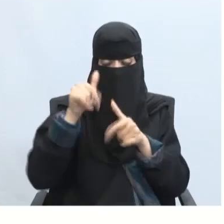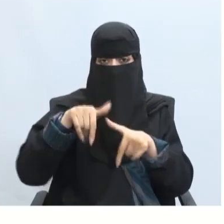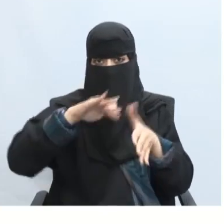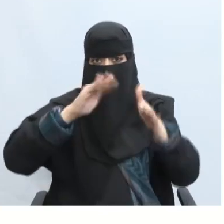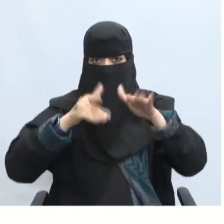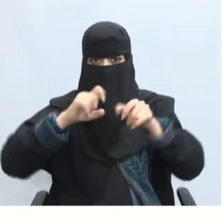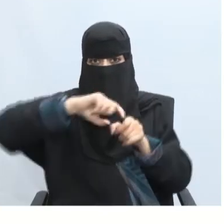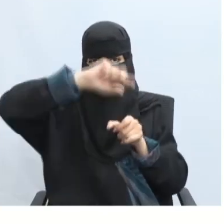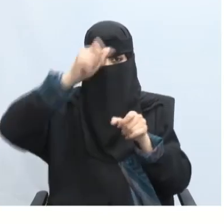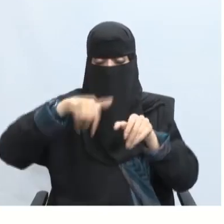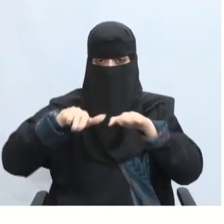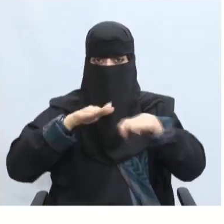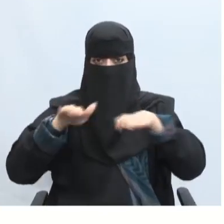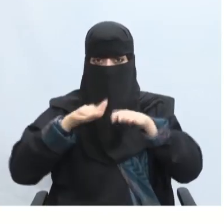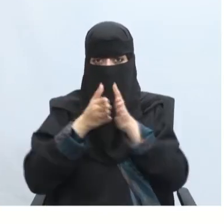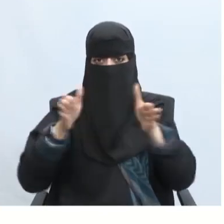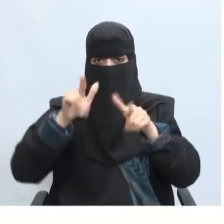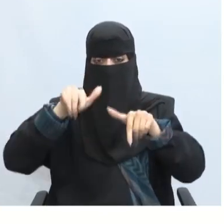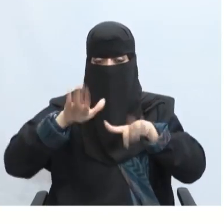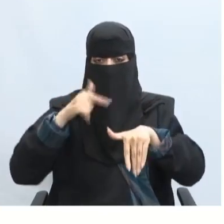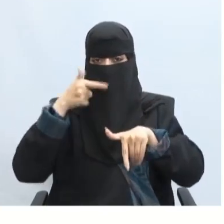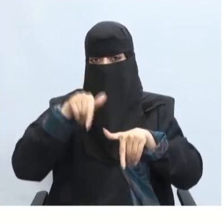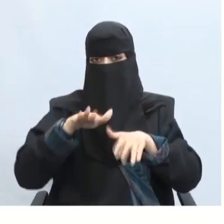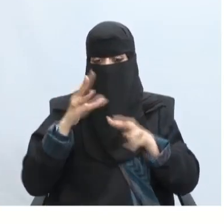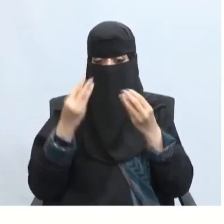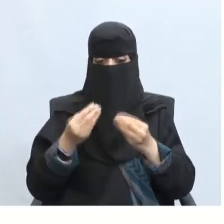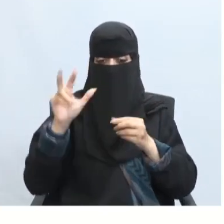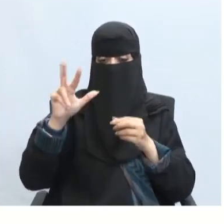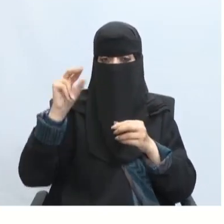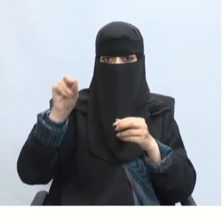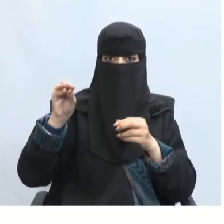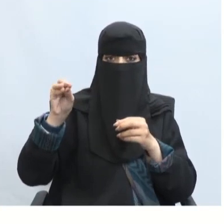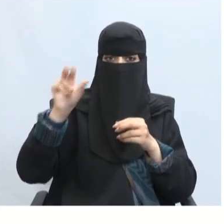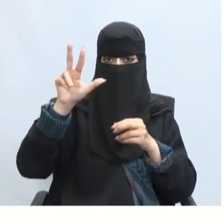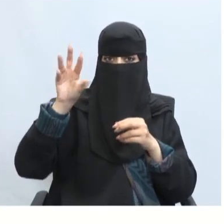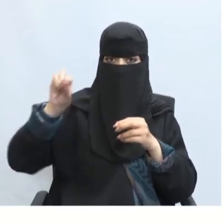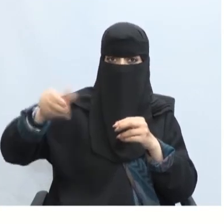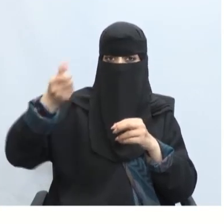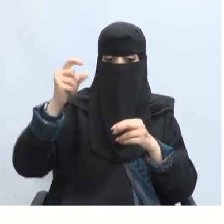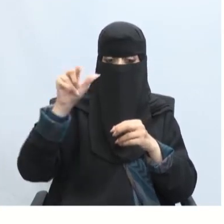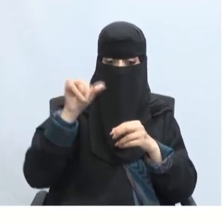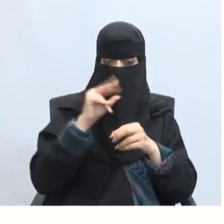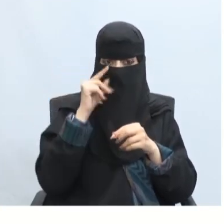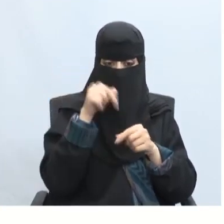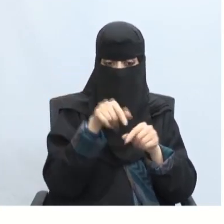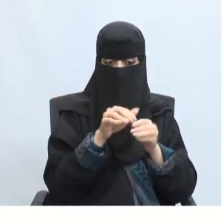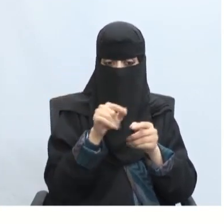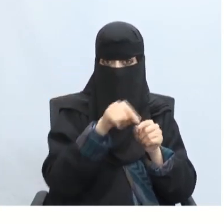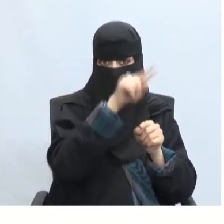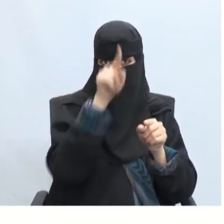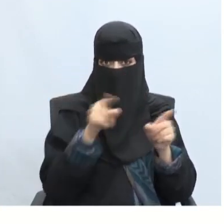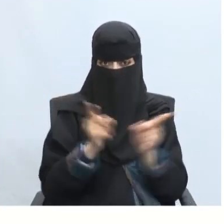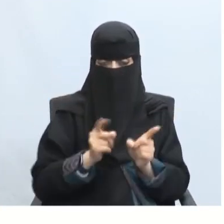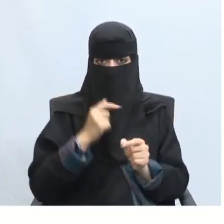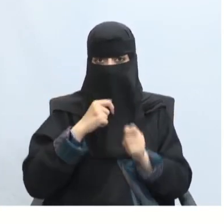الهادي تنطبق حدود هذا الحزام تماما على حدود صفيحه المحيط الهادي كما هو واضح معنا في الشكل